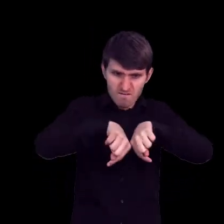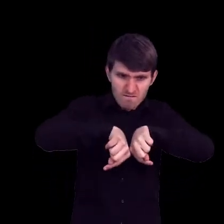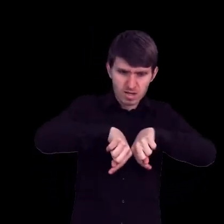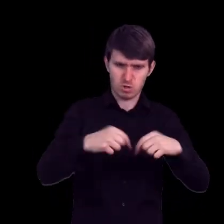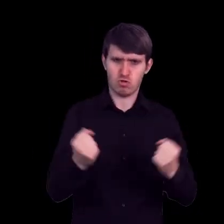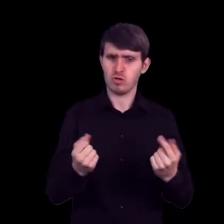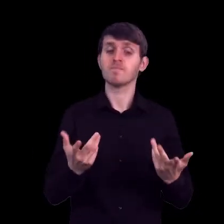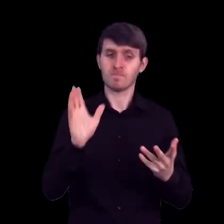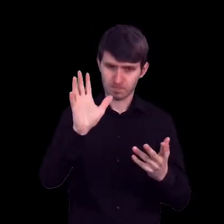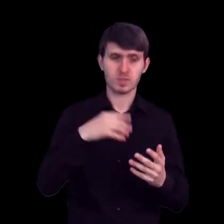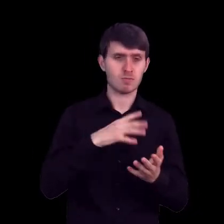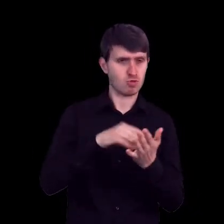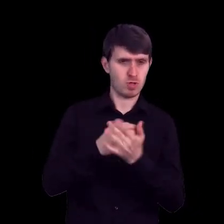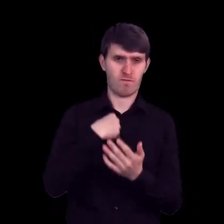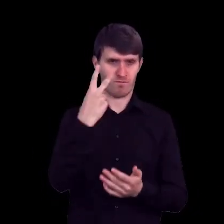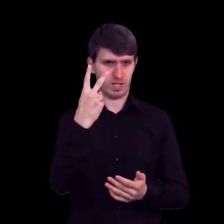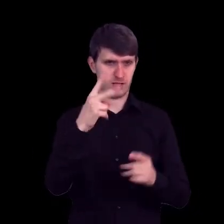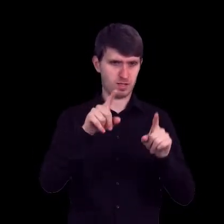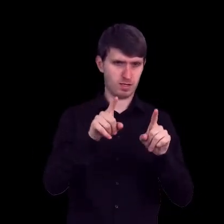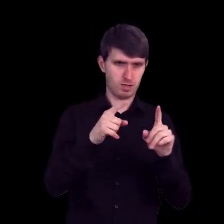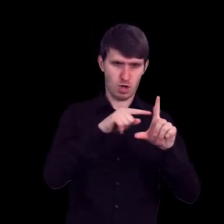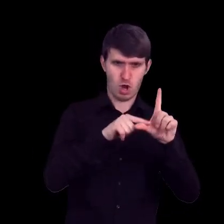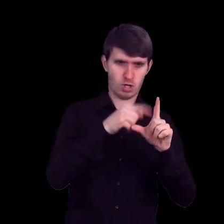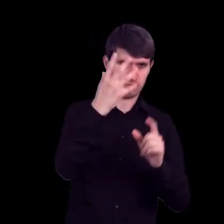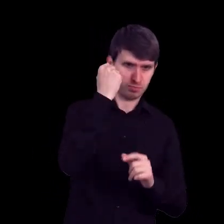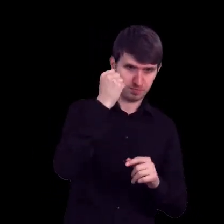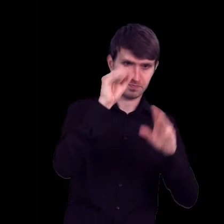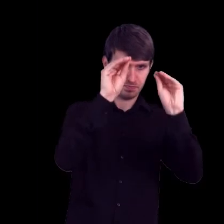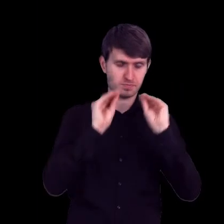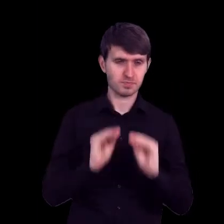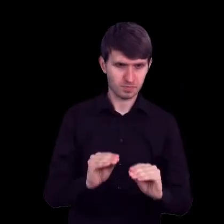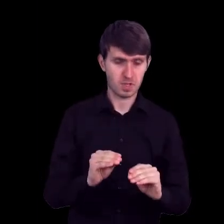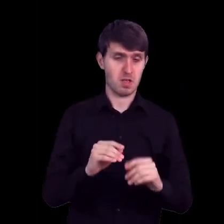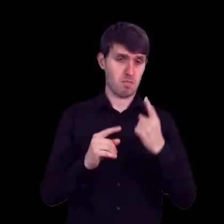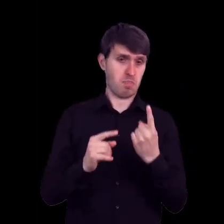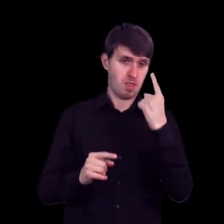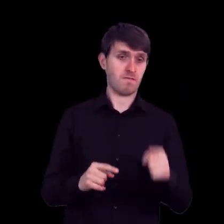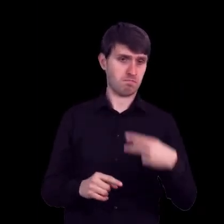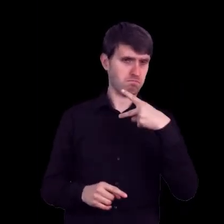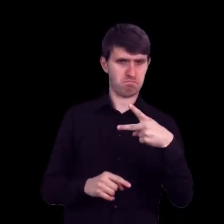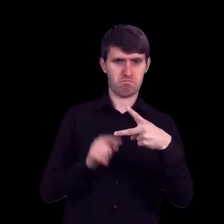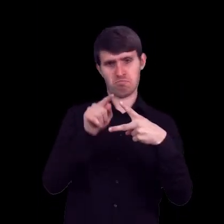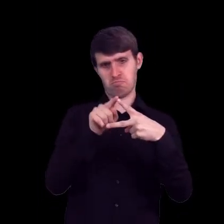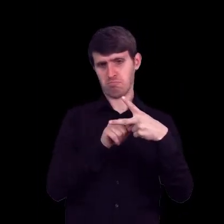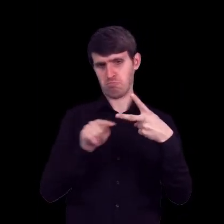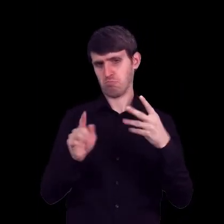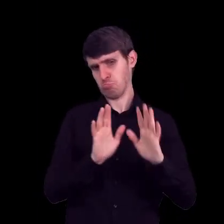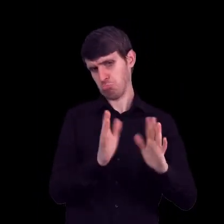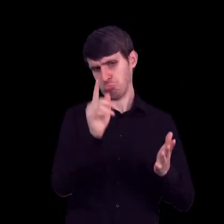Weźmy dla przykładu dwa... Weźmy dwa kąty. Niech jeden wygląda tak.